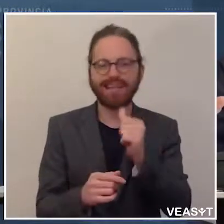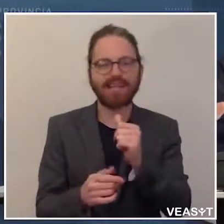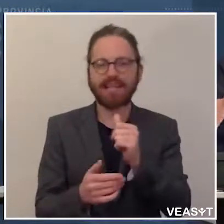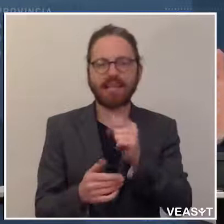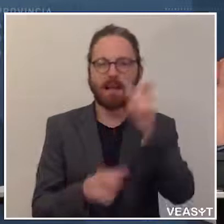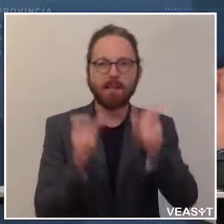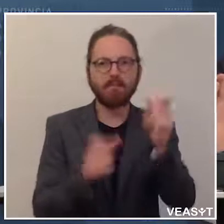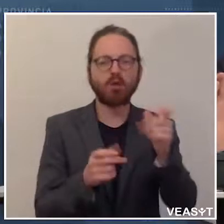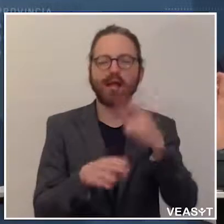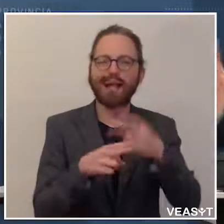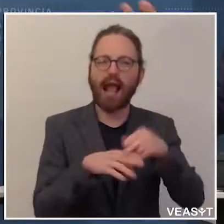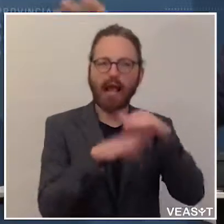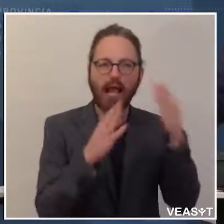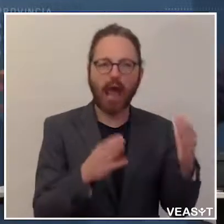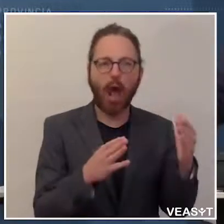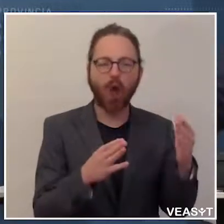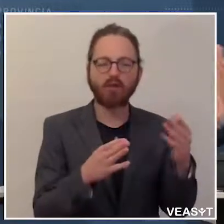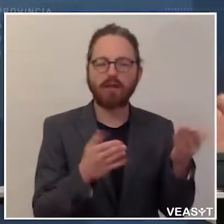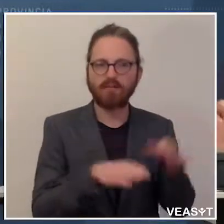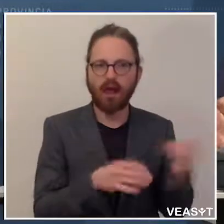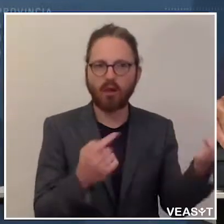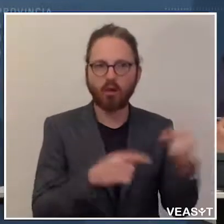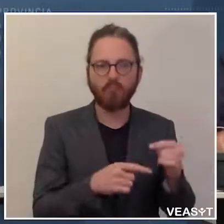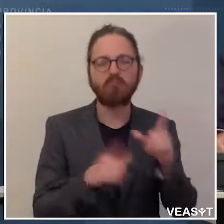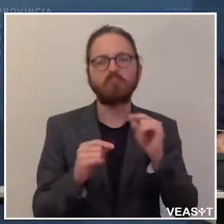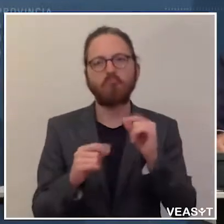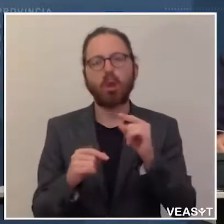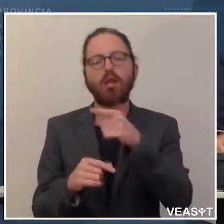medica com fon